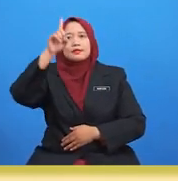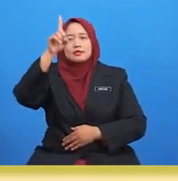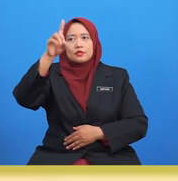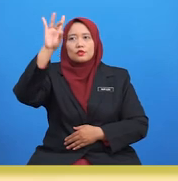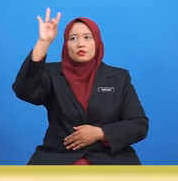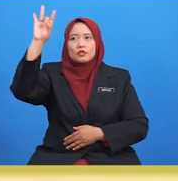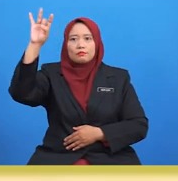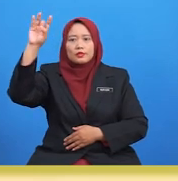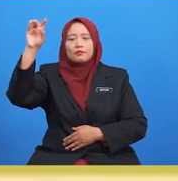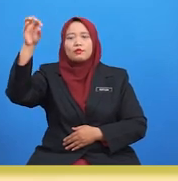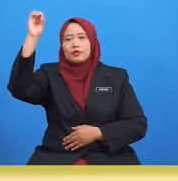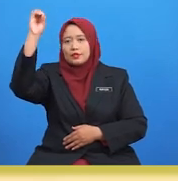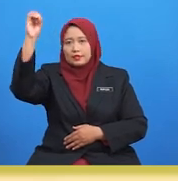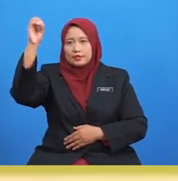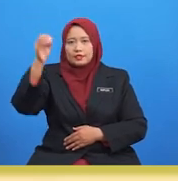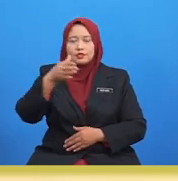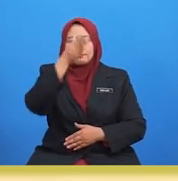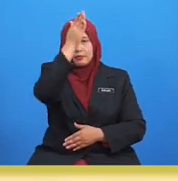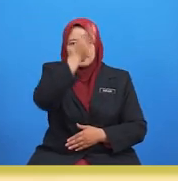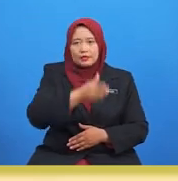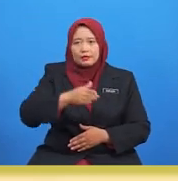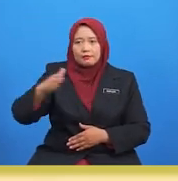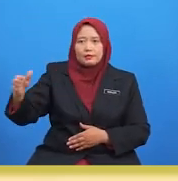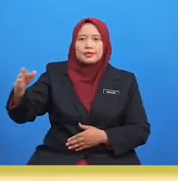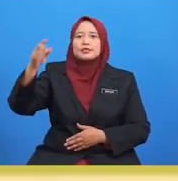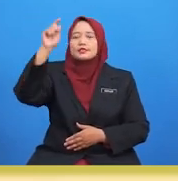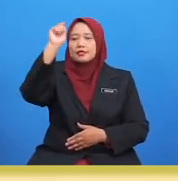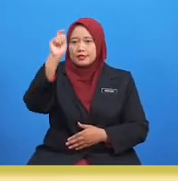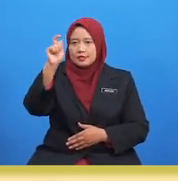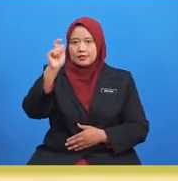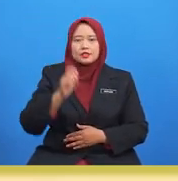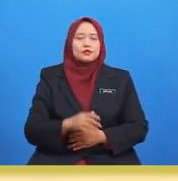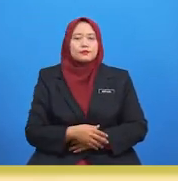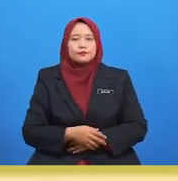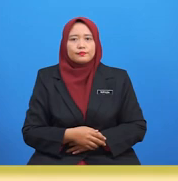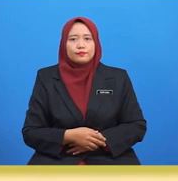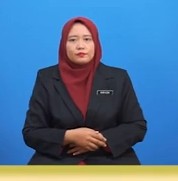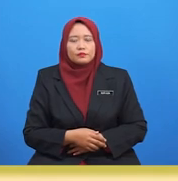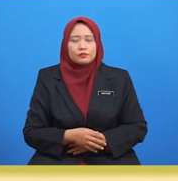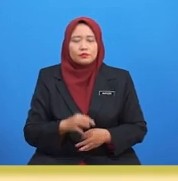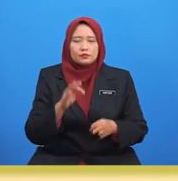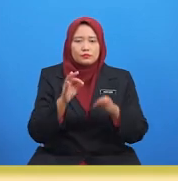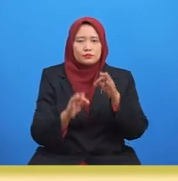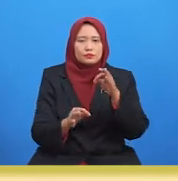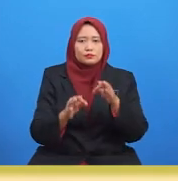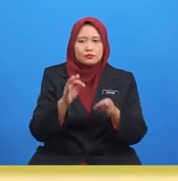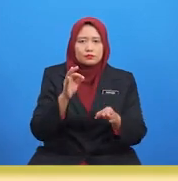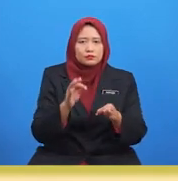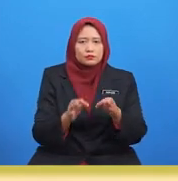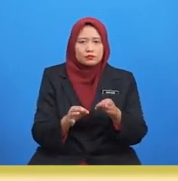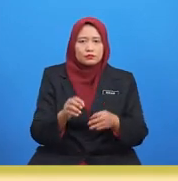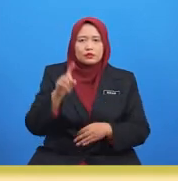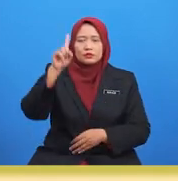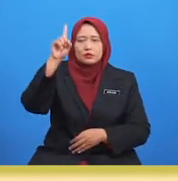darjah pada paksi X. Bagi 180 darjah, kita perlu mendarabkan dengan 1/2,